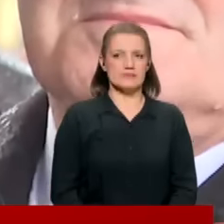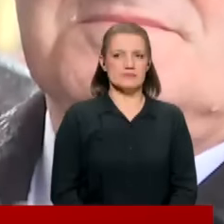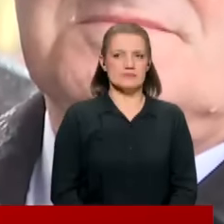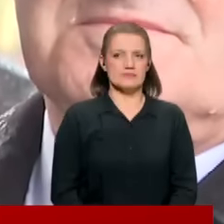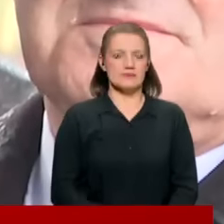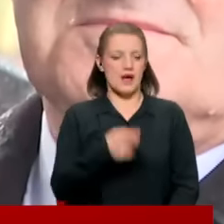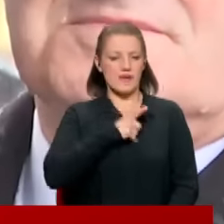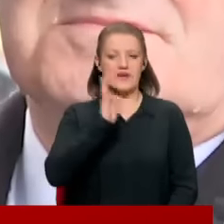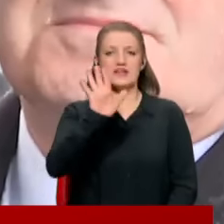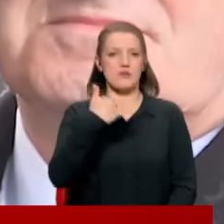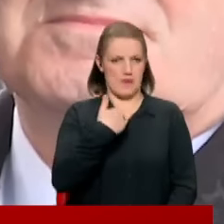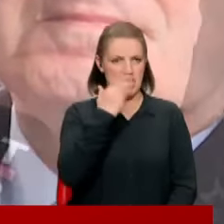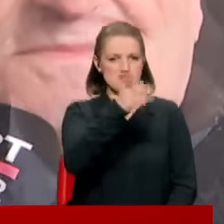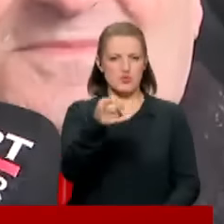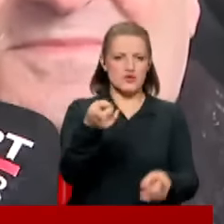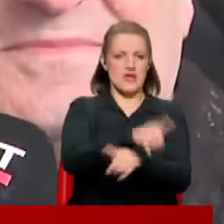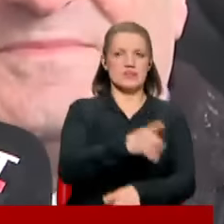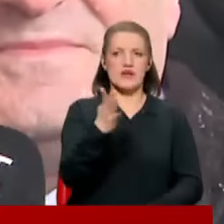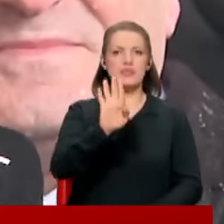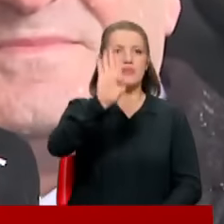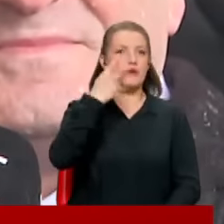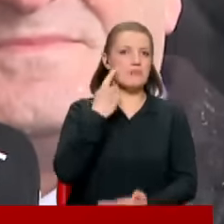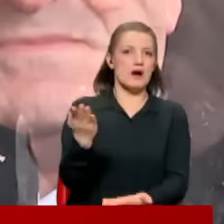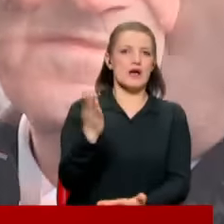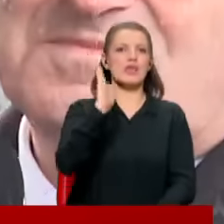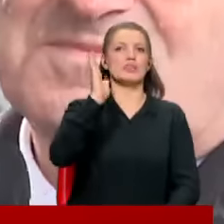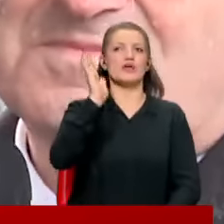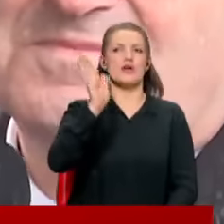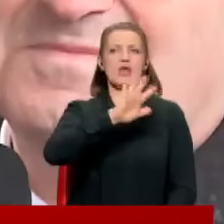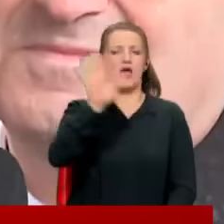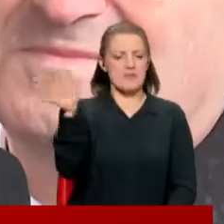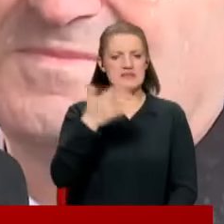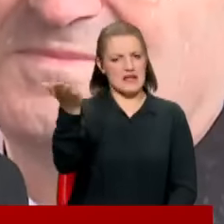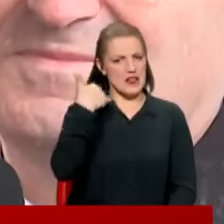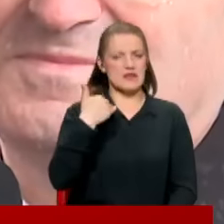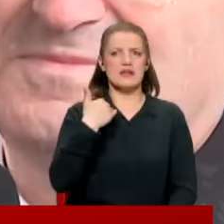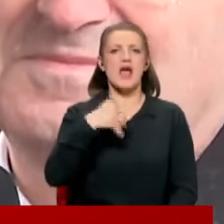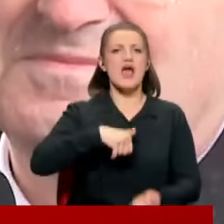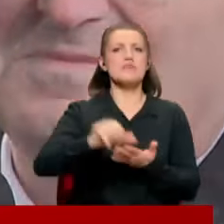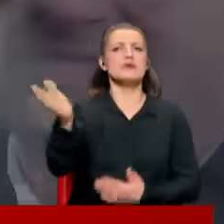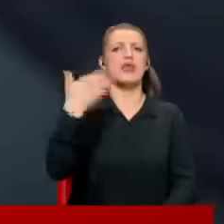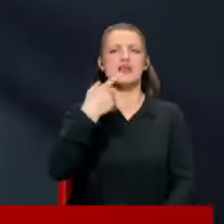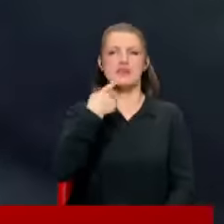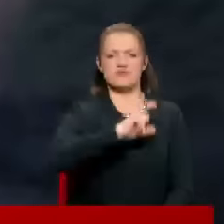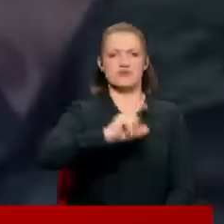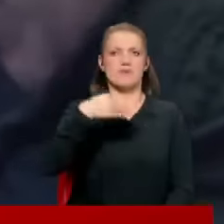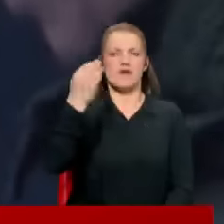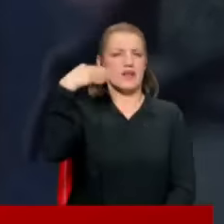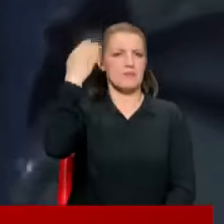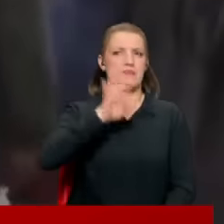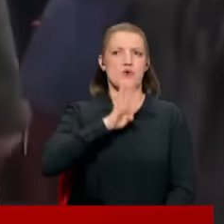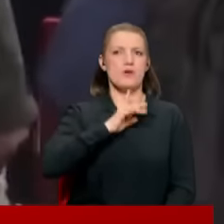İnşallah. Aday gidemiyor, ben gideceğim onun yerine. Demokrasiye bak, gitti. Topunuz gelin ne olacak? Topunuz gelin diyerek karşılık verdi